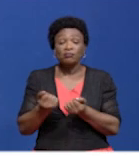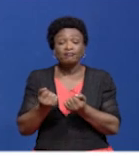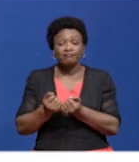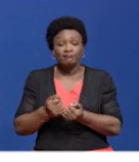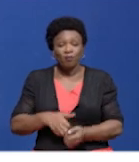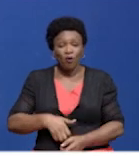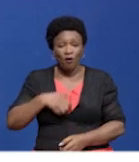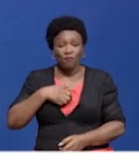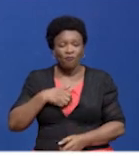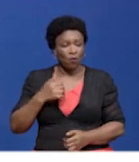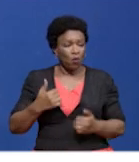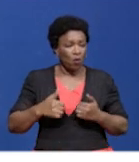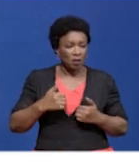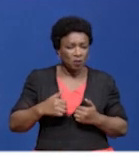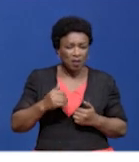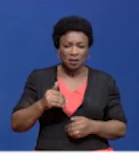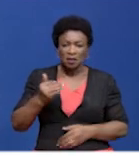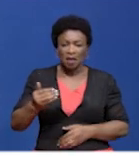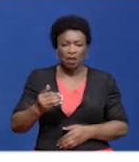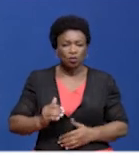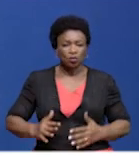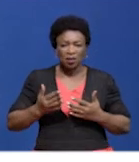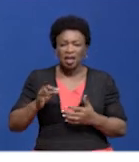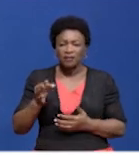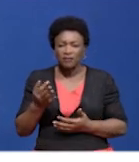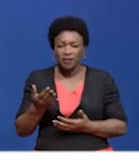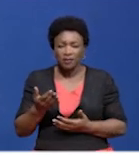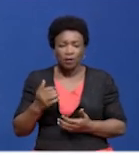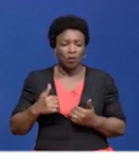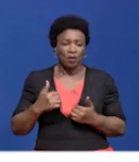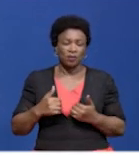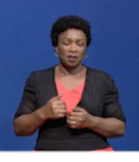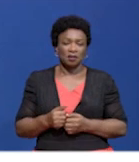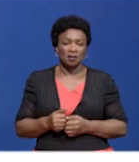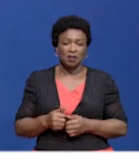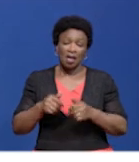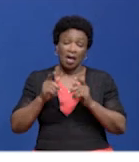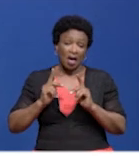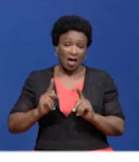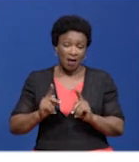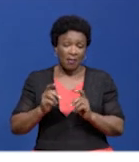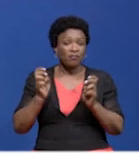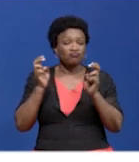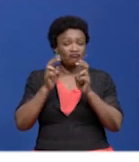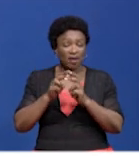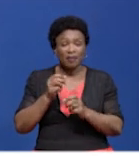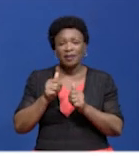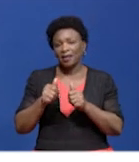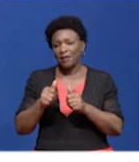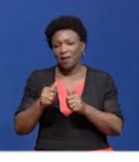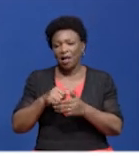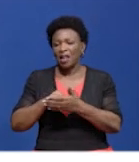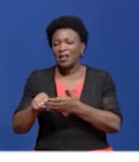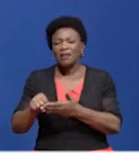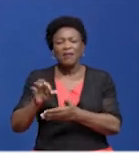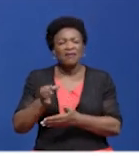kutu wasi waes kama natega umeme kuf biashara zang au kup kato nala vipi bs